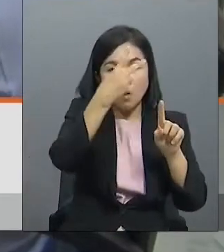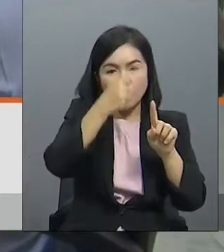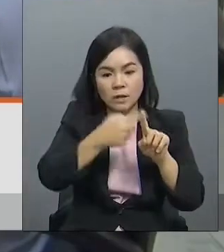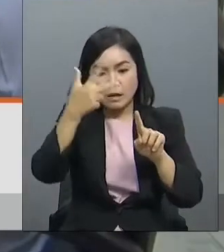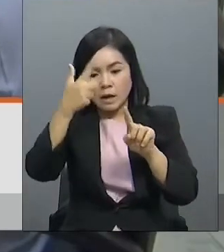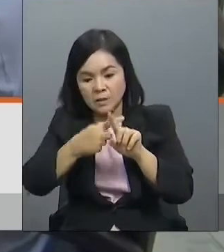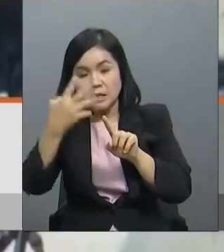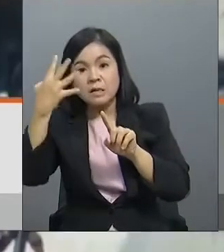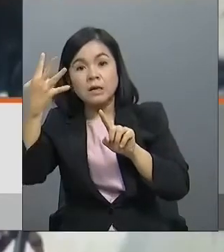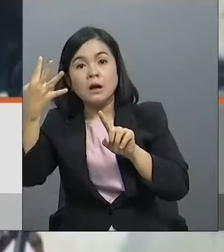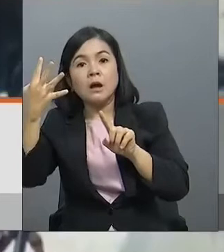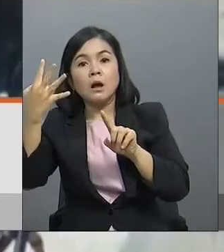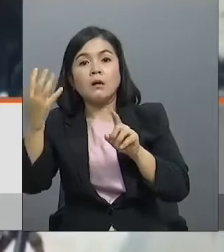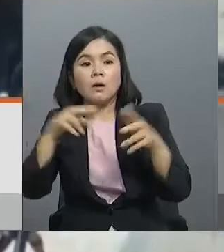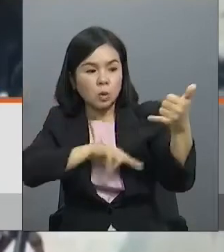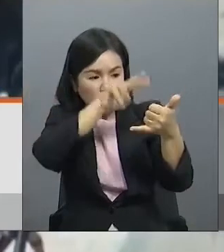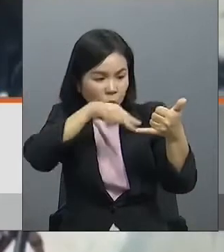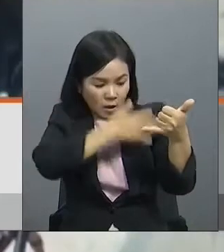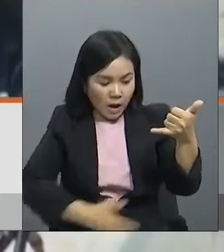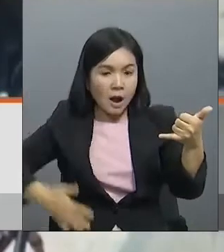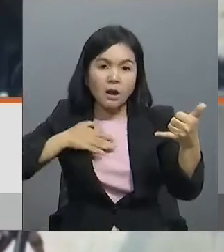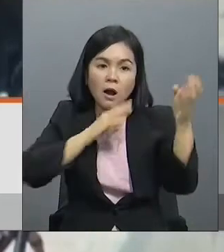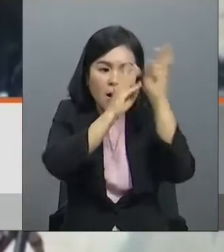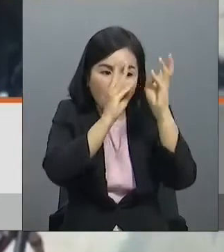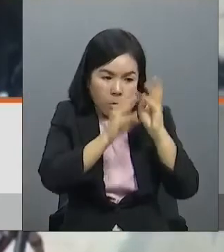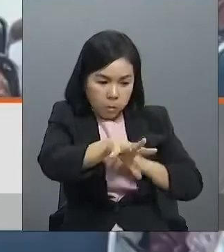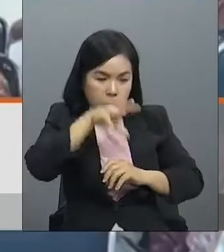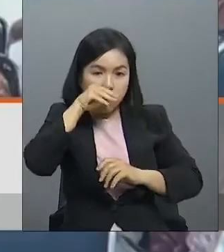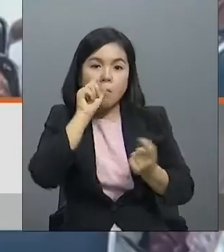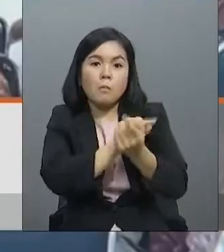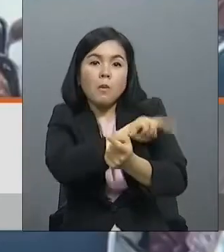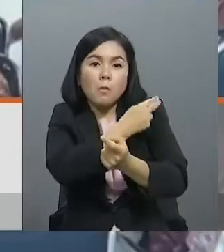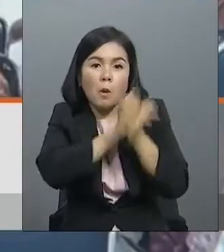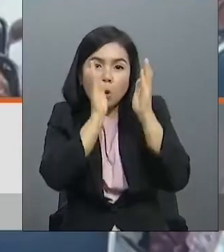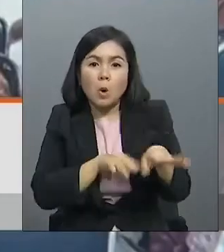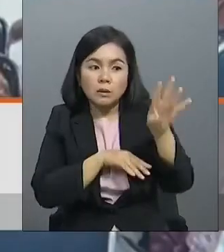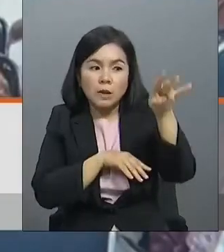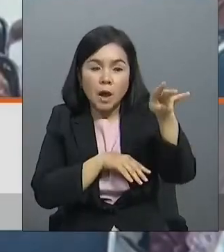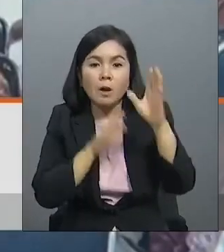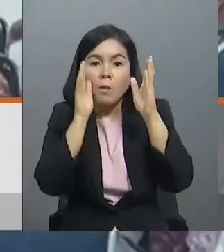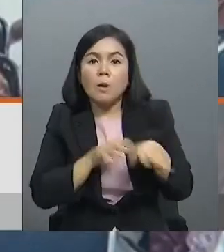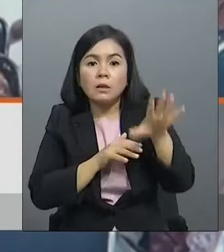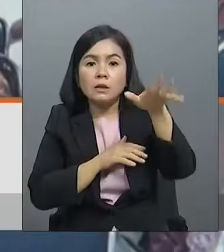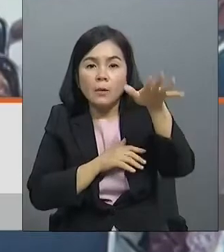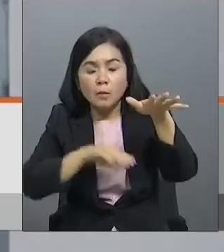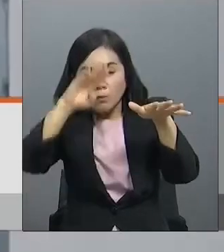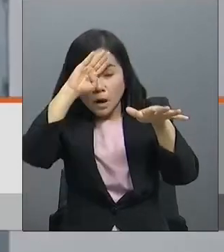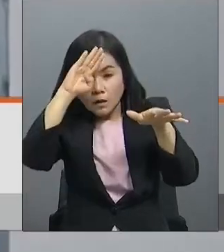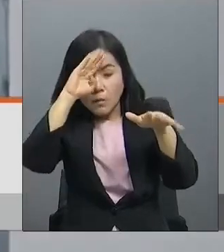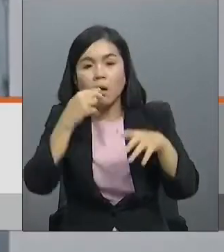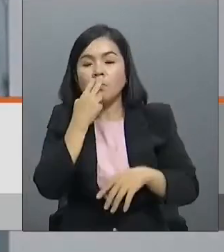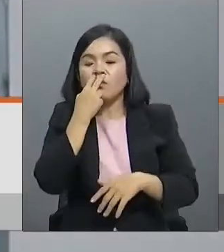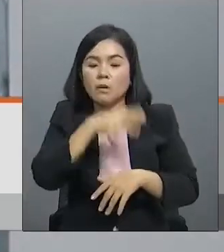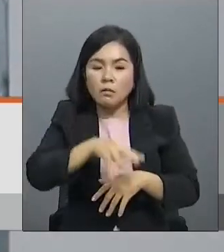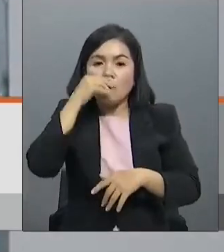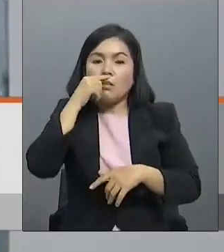ควันทุกกลุ่มโรคกว่า 7,000 คนในจำนวนนี้กว่า 5,000 คนเป็นผู้ป่วยกลุ่มโรคทางเดินหายใจอีก